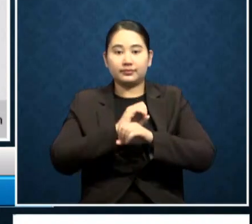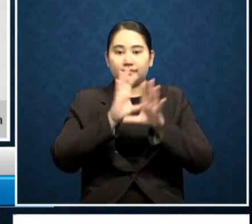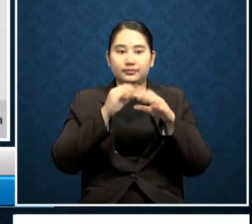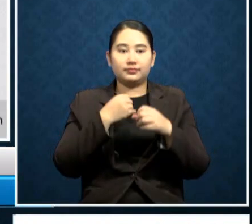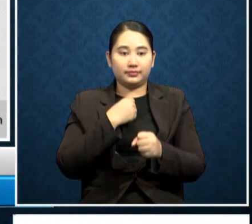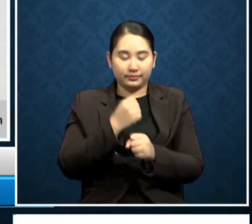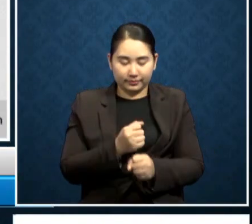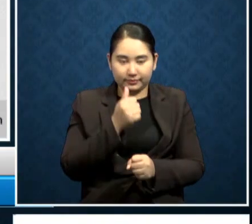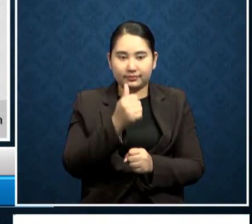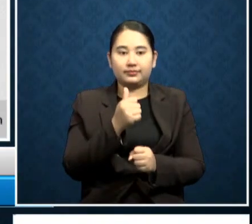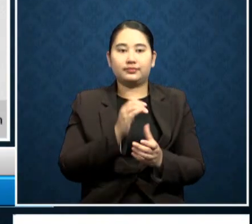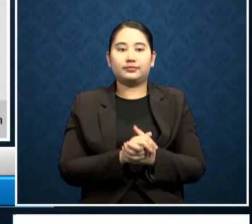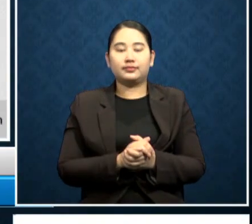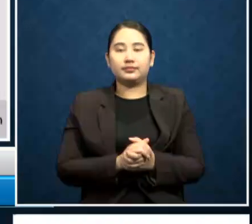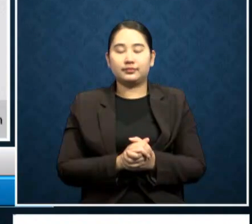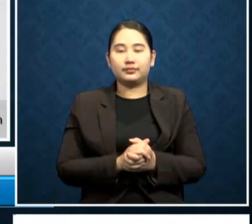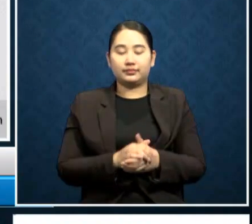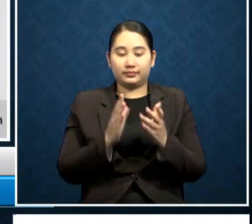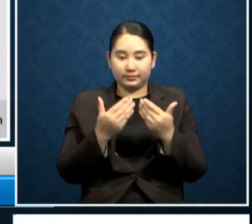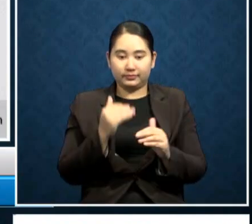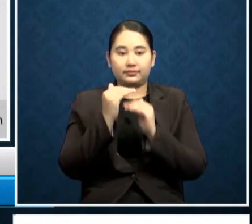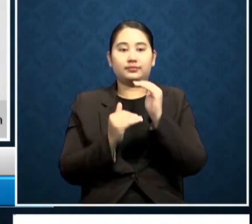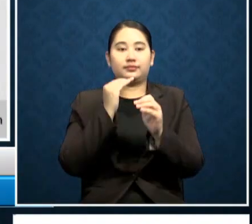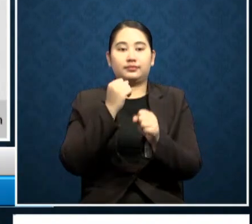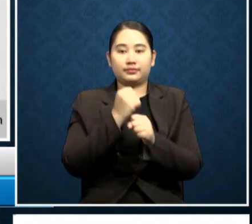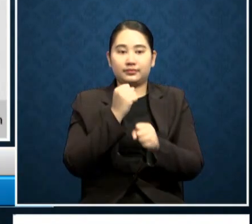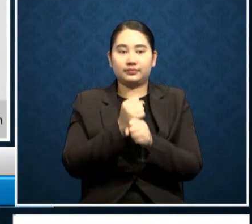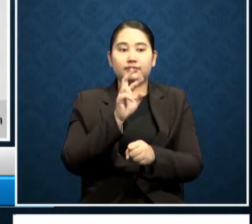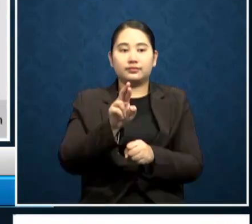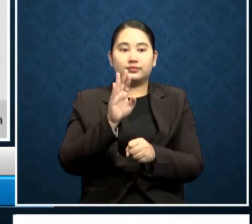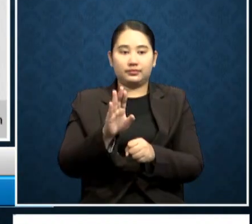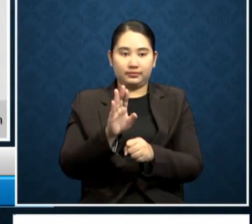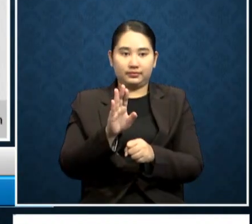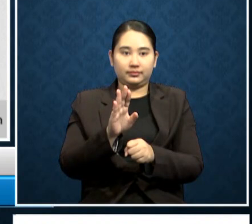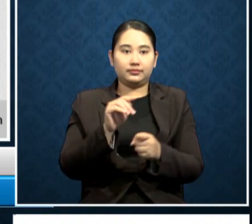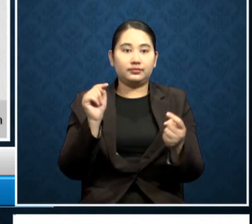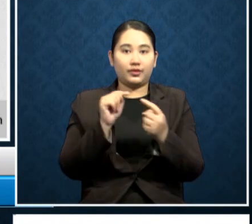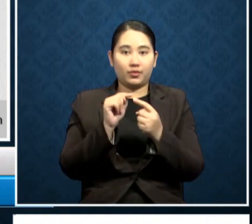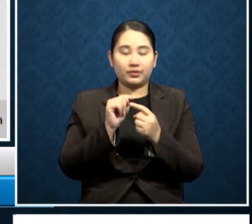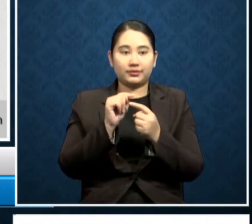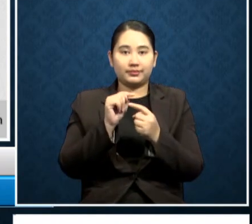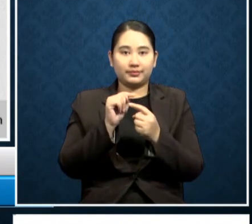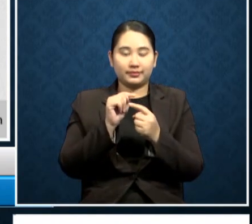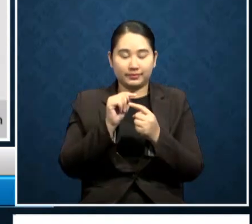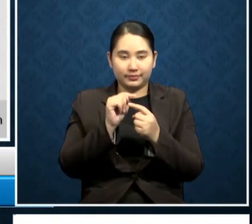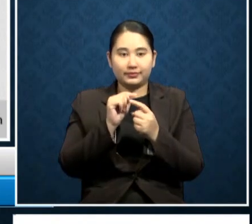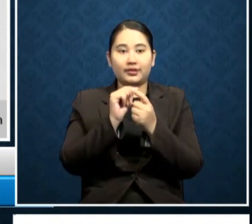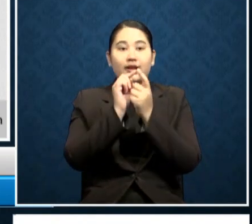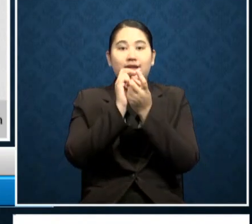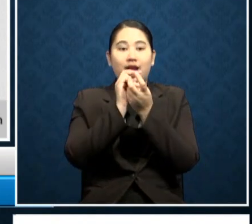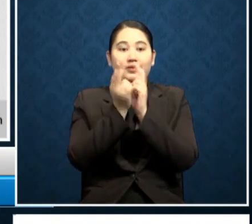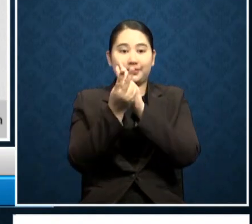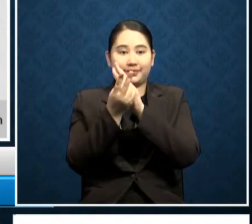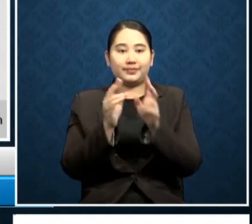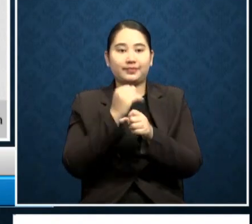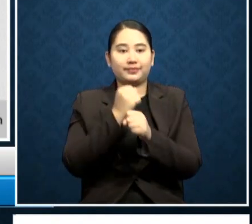แม่นยำมากขึ้นพร้อมทั้งพัฒนาระบบเพื่อรองรับการใช้ดาวเทียมควบคู่และ